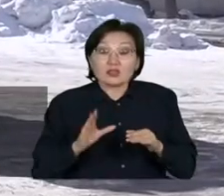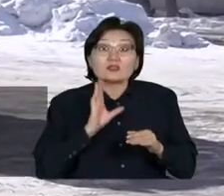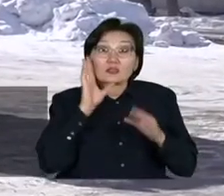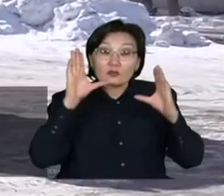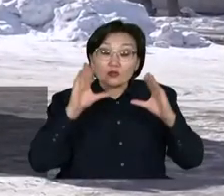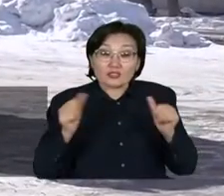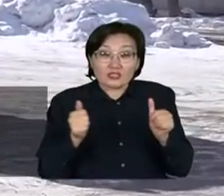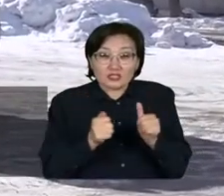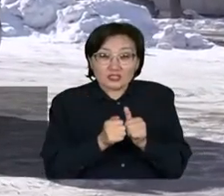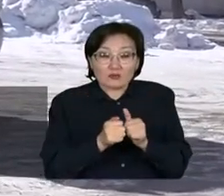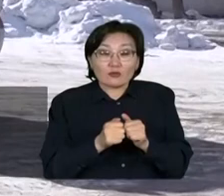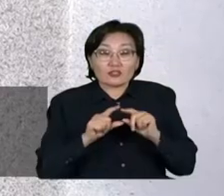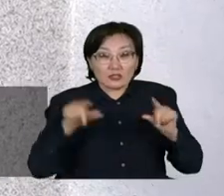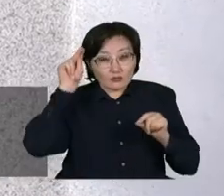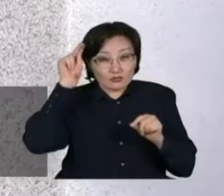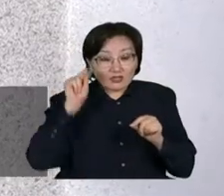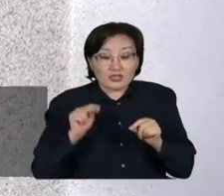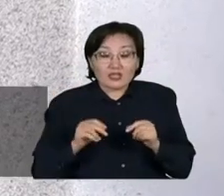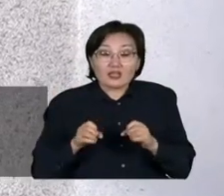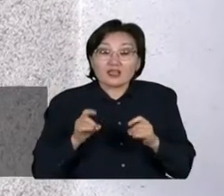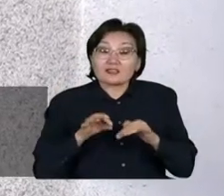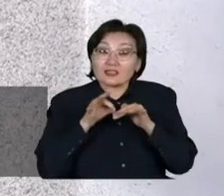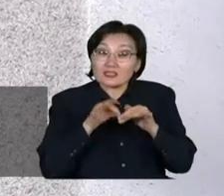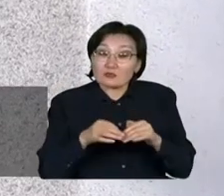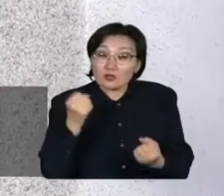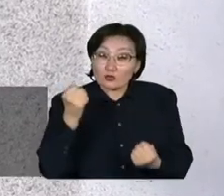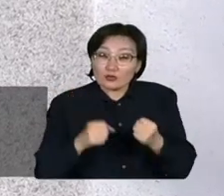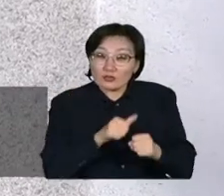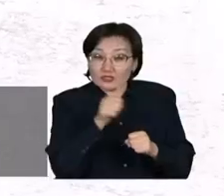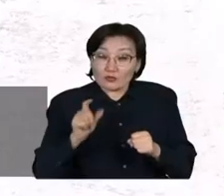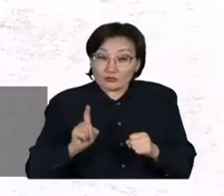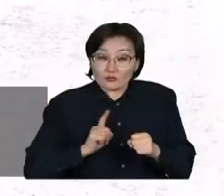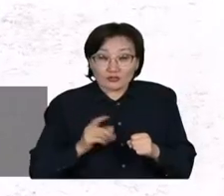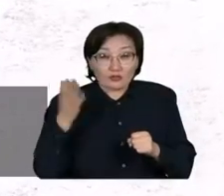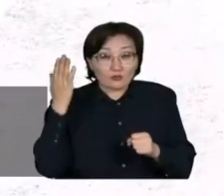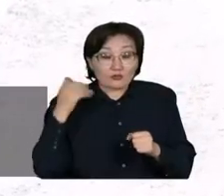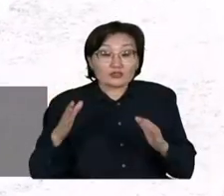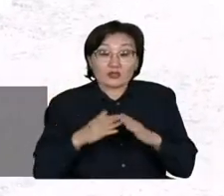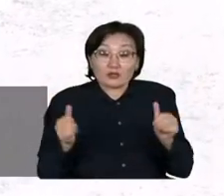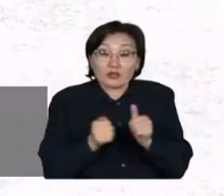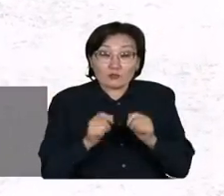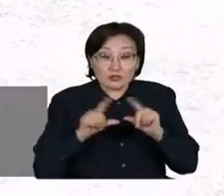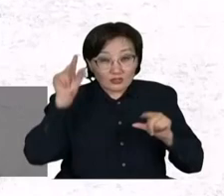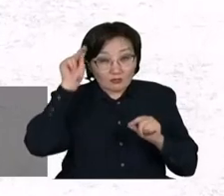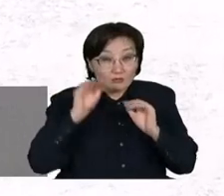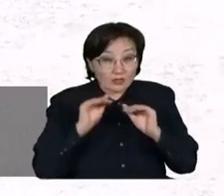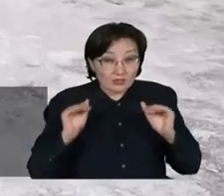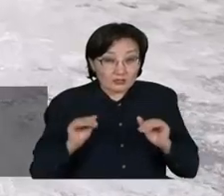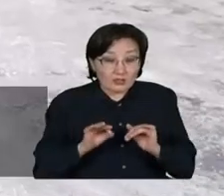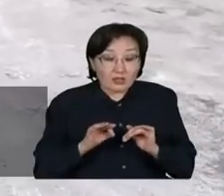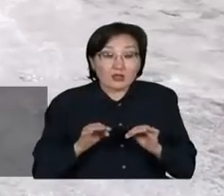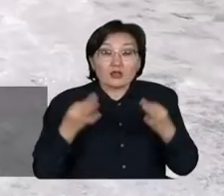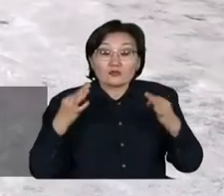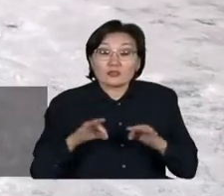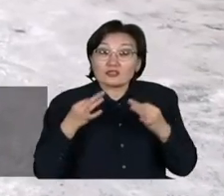мектеп маңында тасымал көлігін сағат сынап күтеді. Өйтпеске амал жоқ, бұрынғыша үйдің іргесіндегі оқу ордасына балаларын алаңсыз